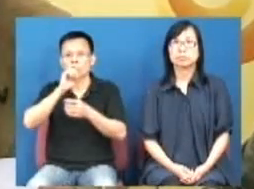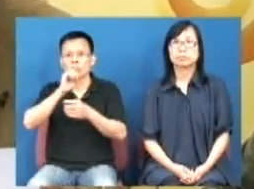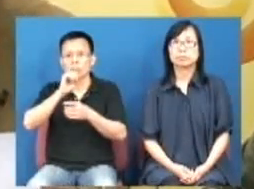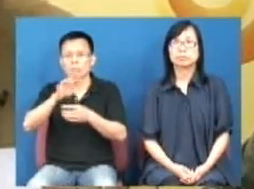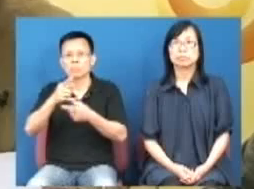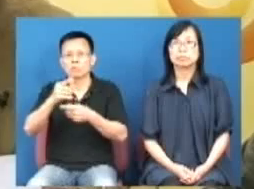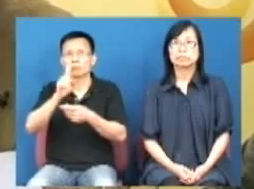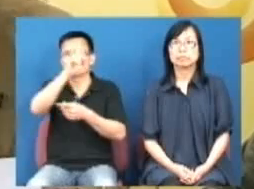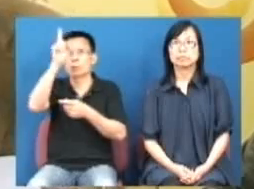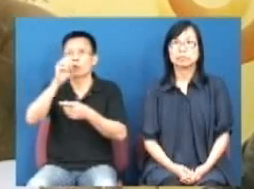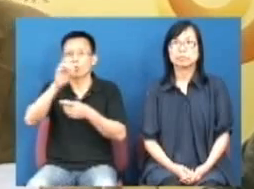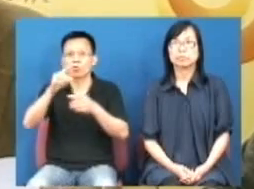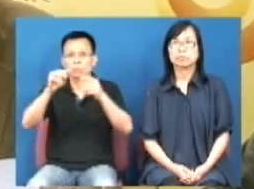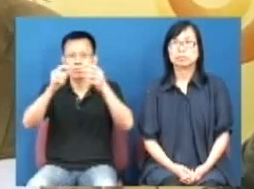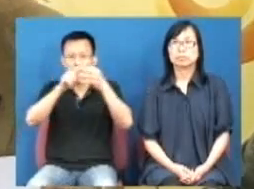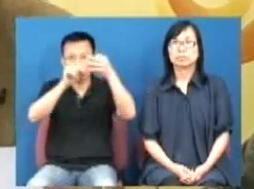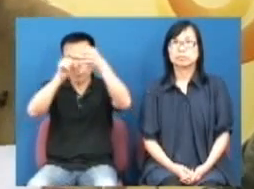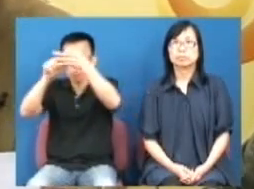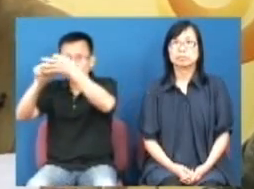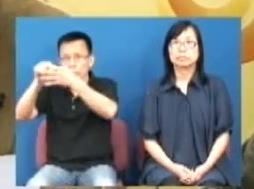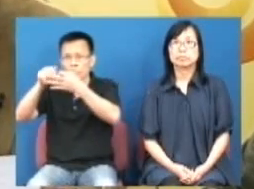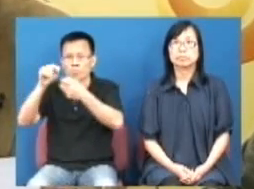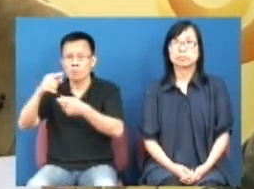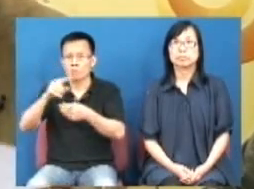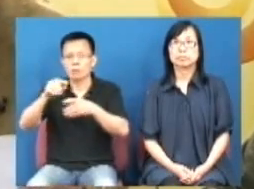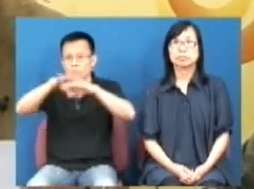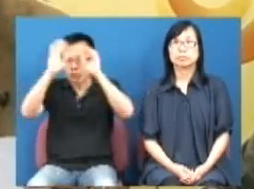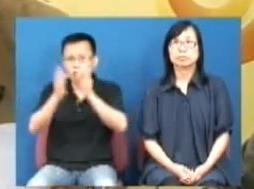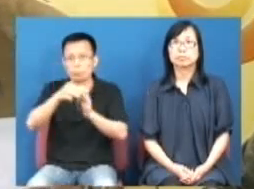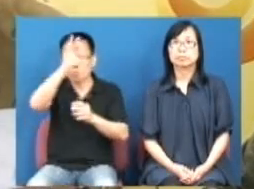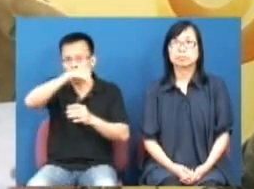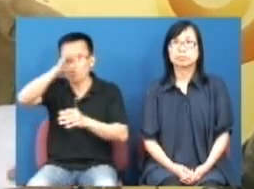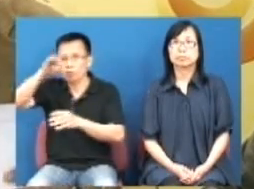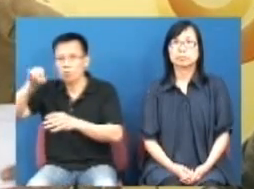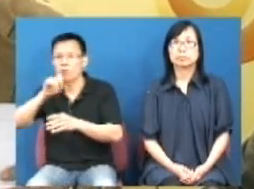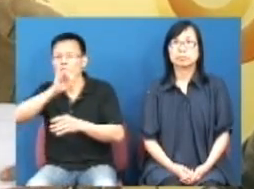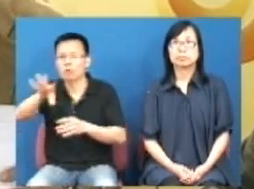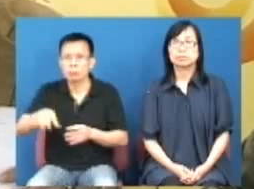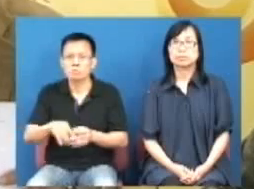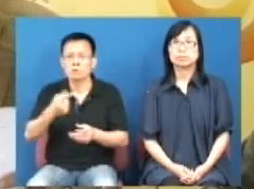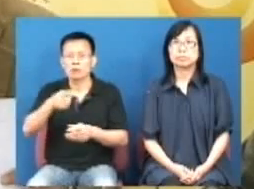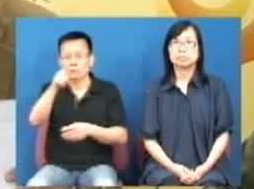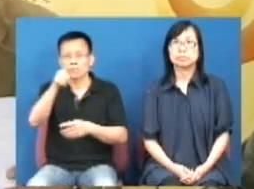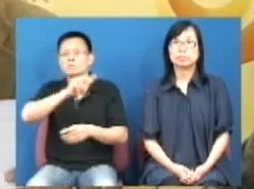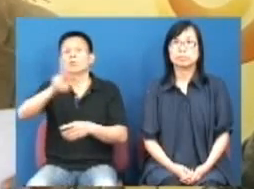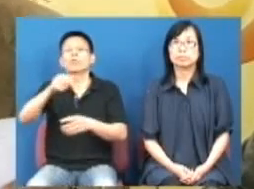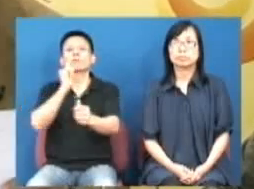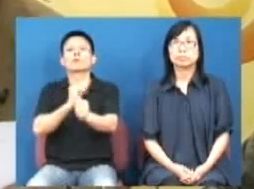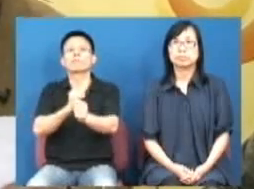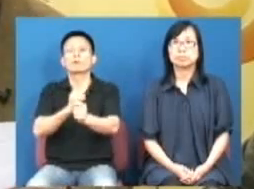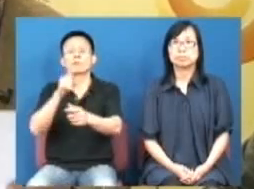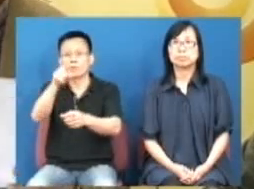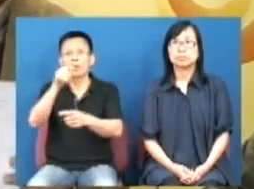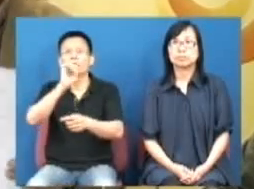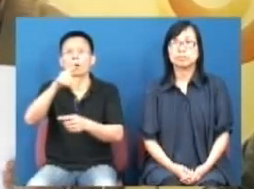幾個人，但就唔係全張名單讀出嚟嘅，咁你都嗨嘢嘅， 即係話咧，你話俾人